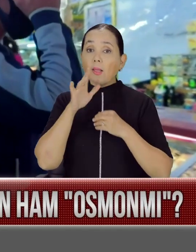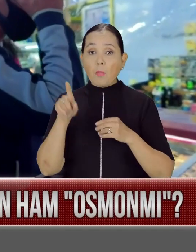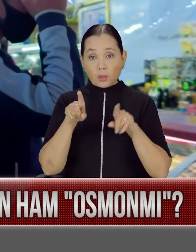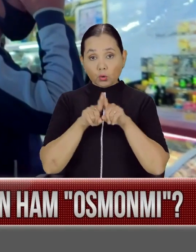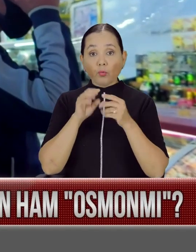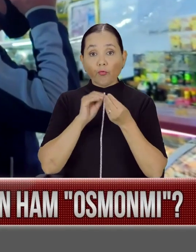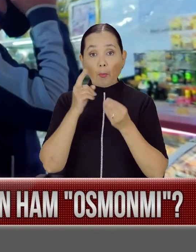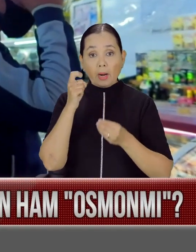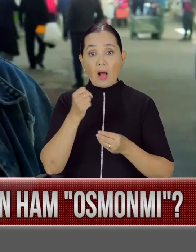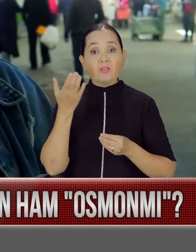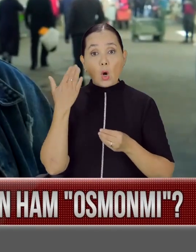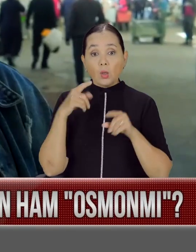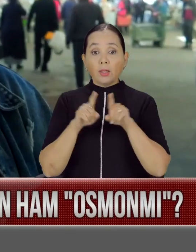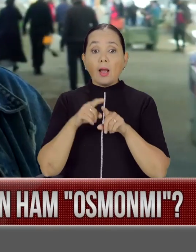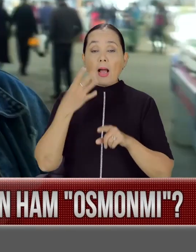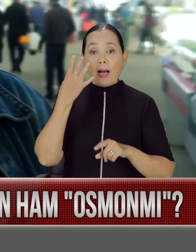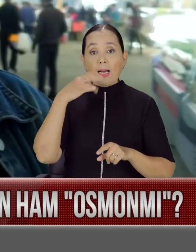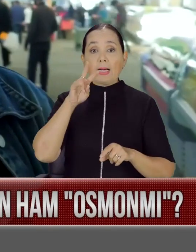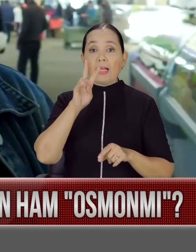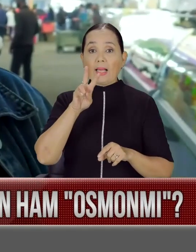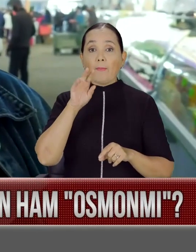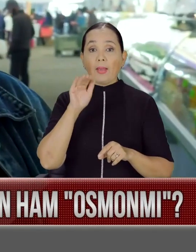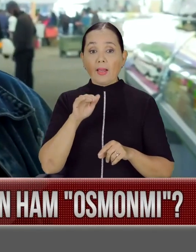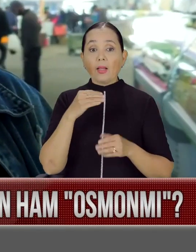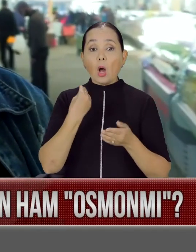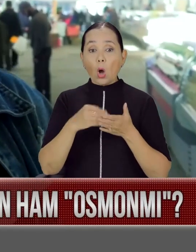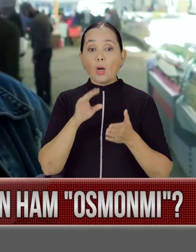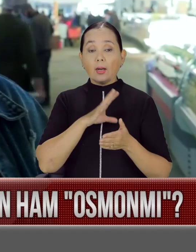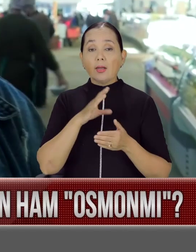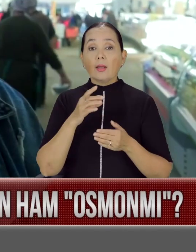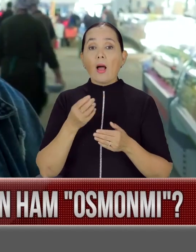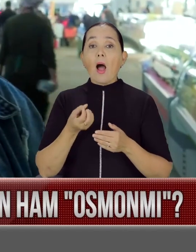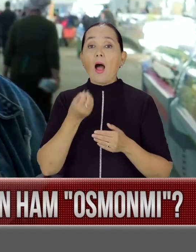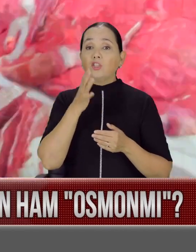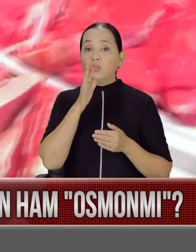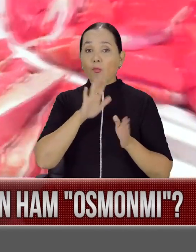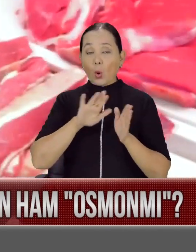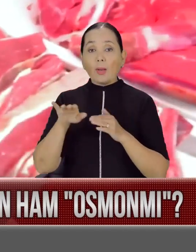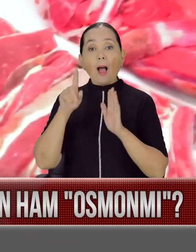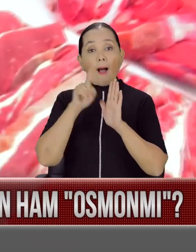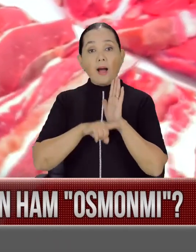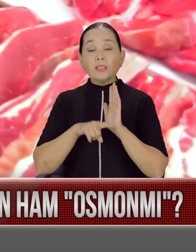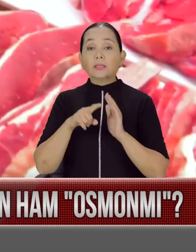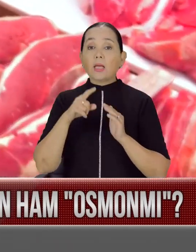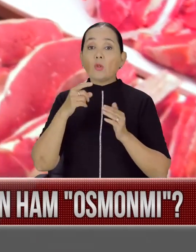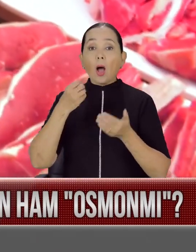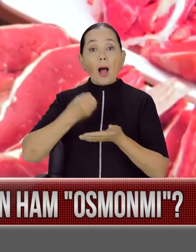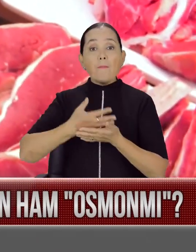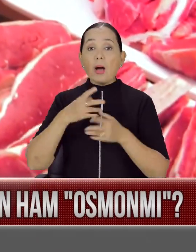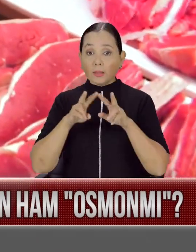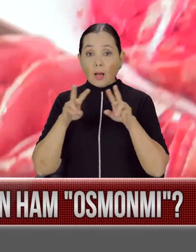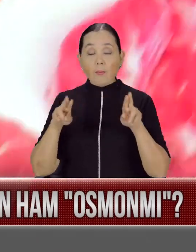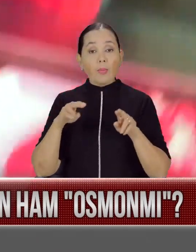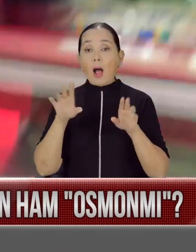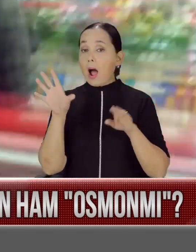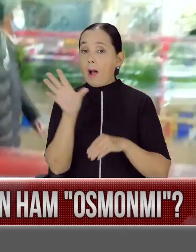olganman, bir hafta oldin. 42 ming edi oxirgi marta olganimda, o'sha ancha bo'lib ketdi deng. Eng arzoni ham, eng qimmati ham shunaqa?